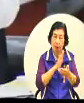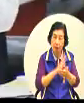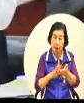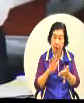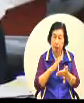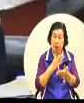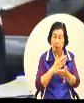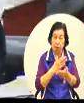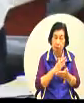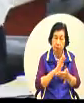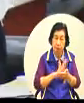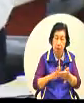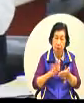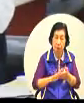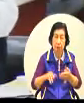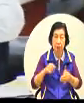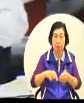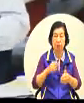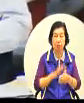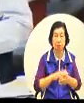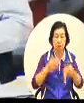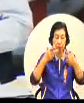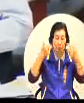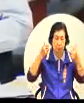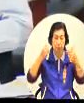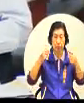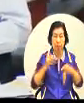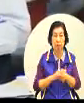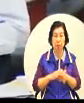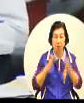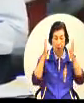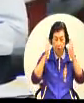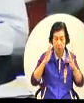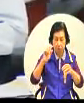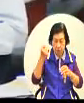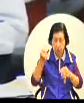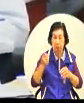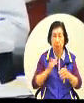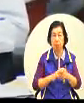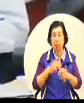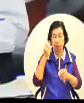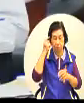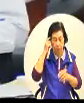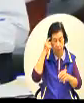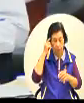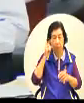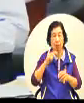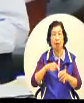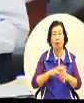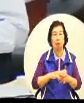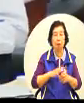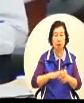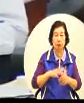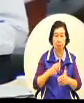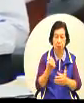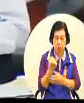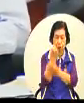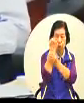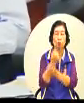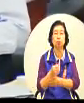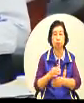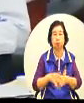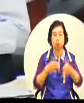转型正义的一些议题上能够多支持。我知